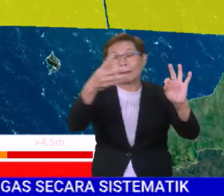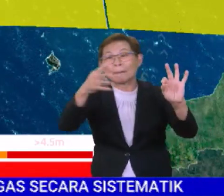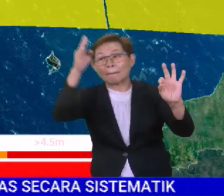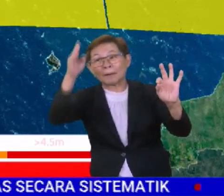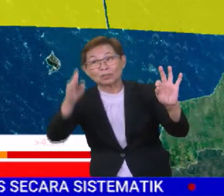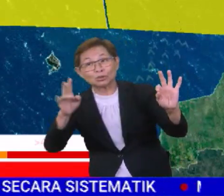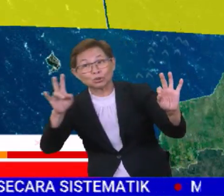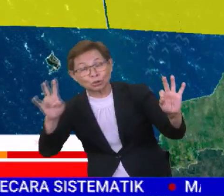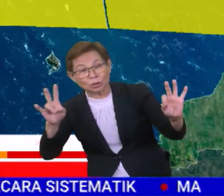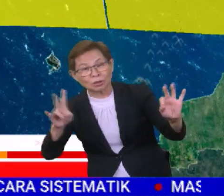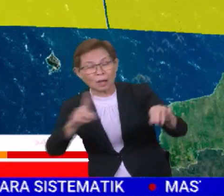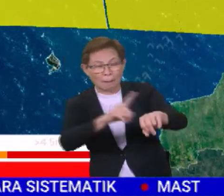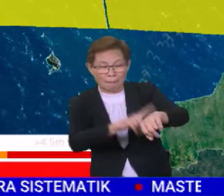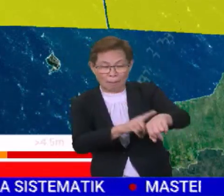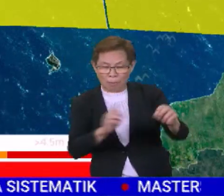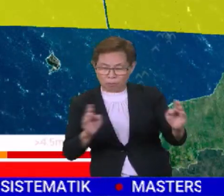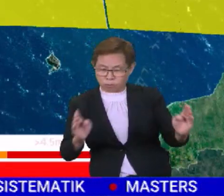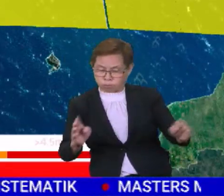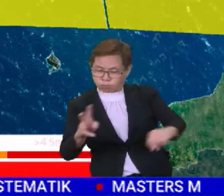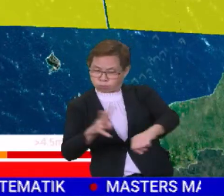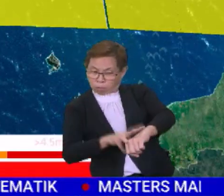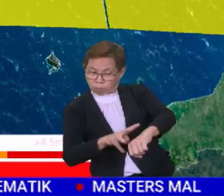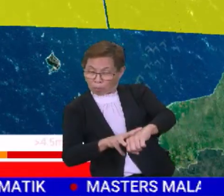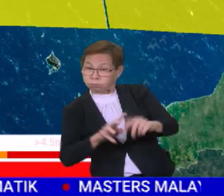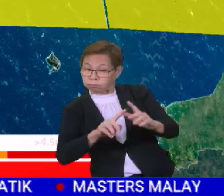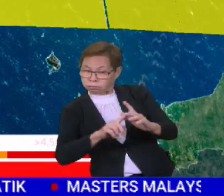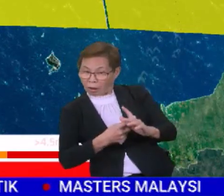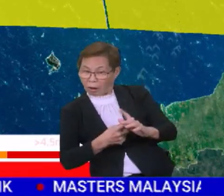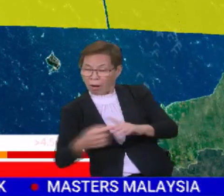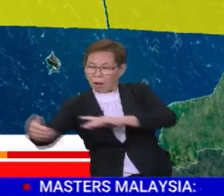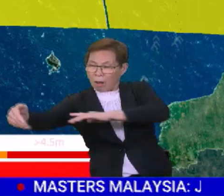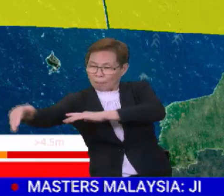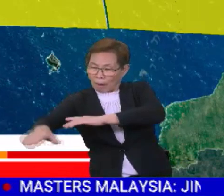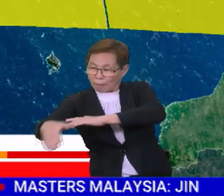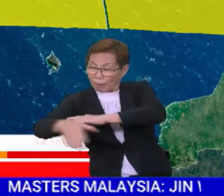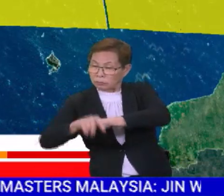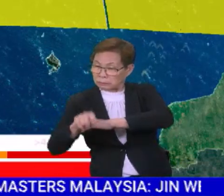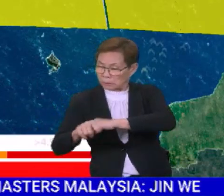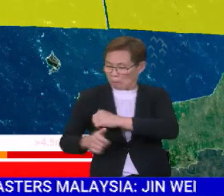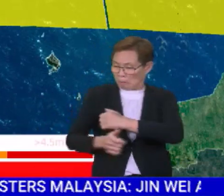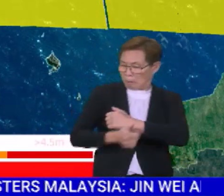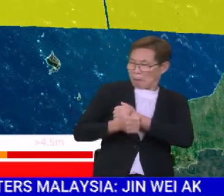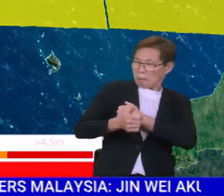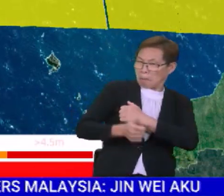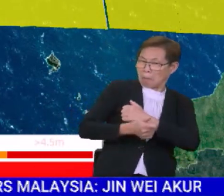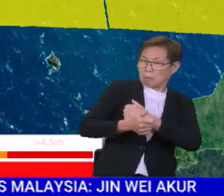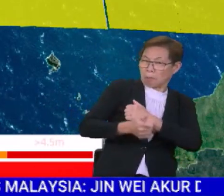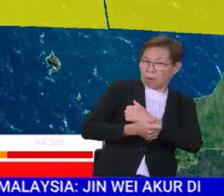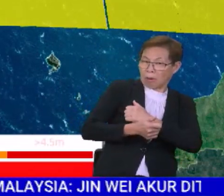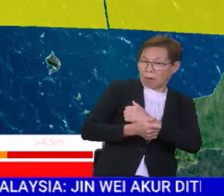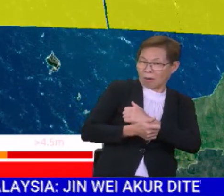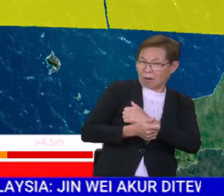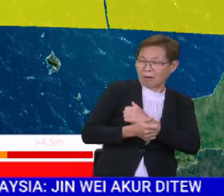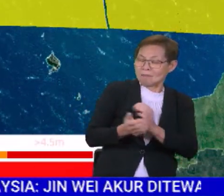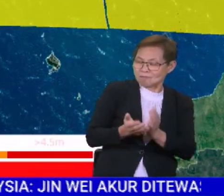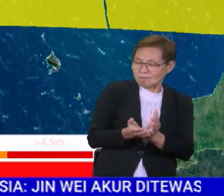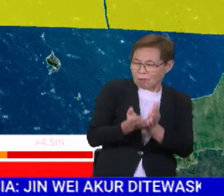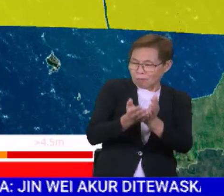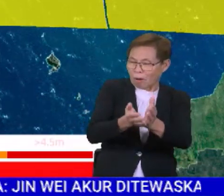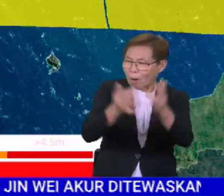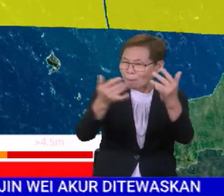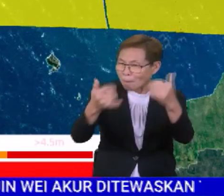Dan sepanjang tempoh amaran ini berkuat kuasa, keadaan perairan ini adalah berbahaya untuk semua aktiviti perairan dan juga